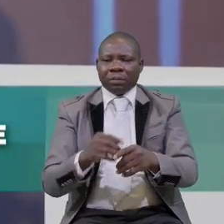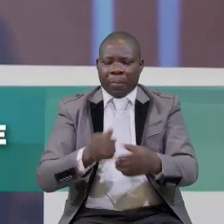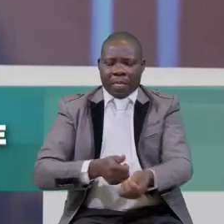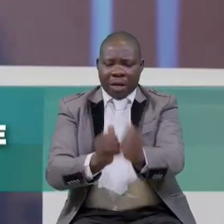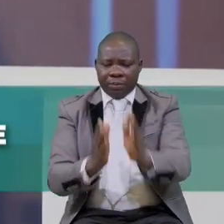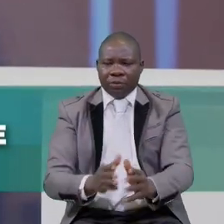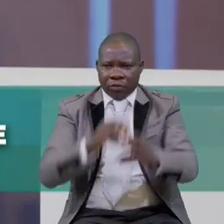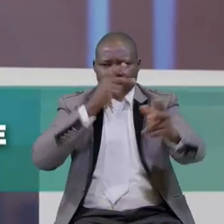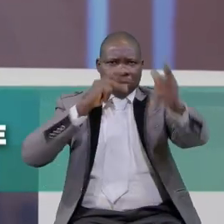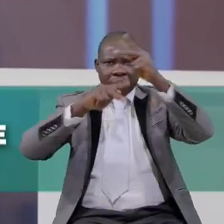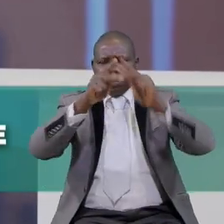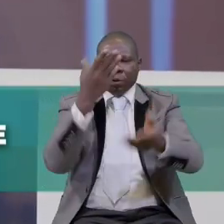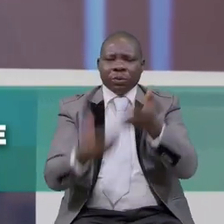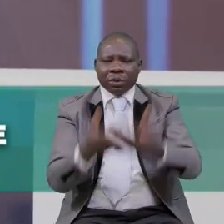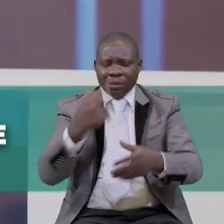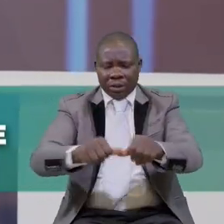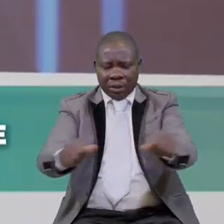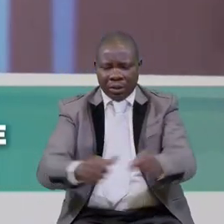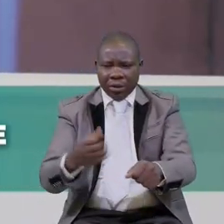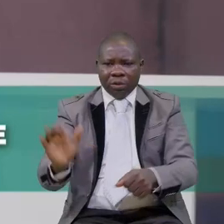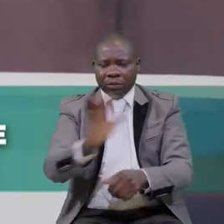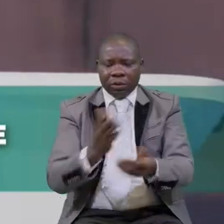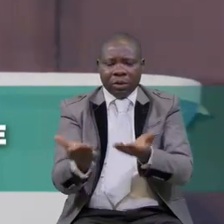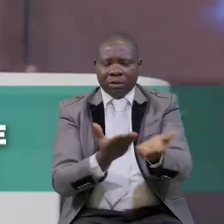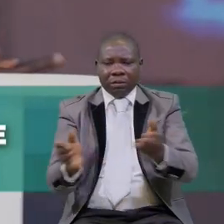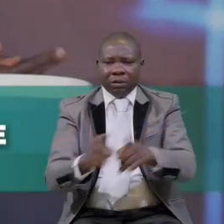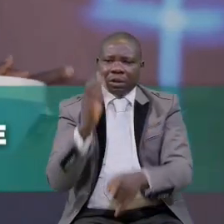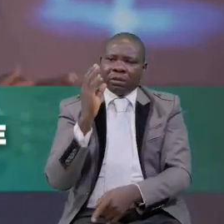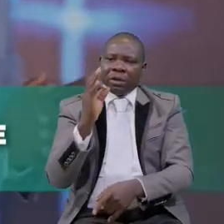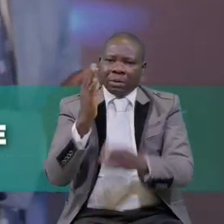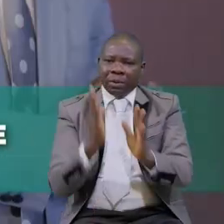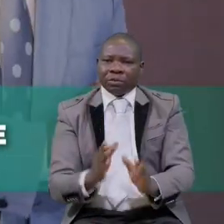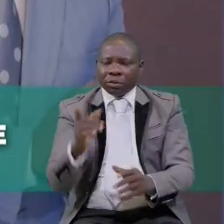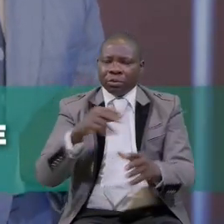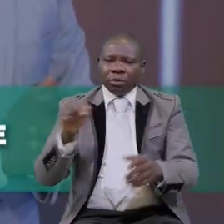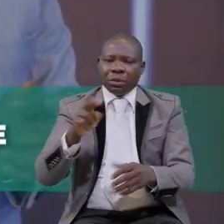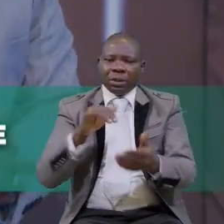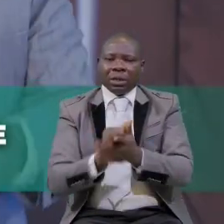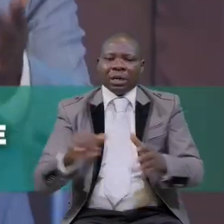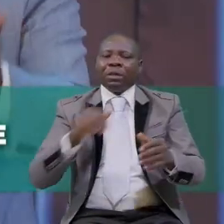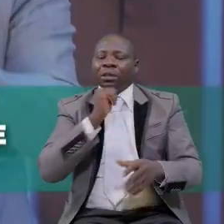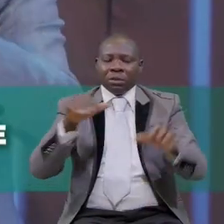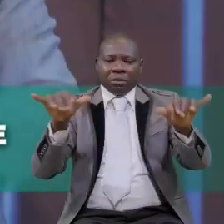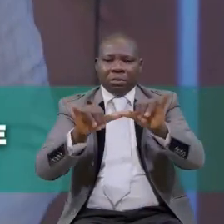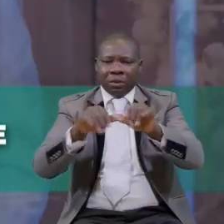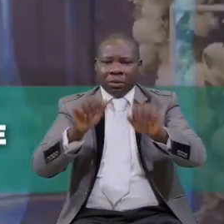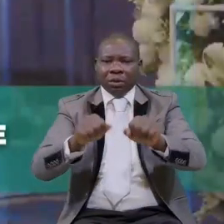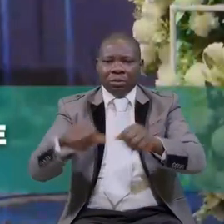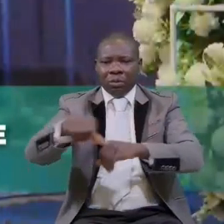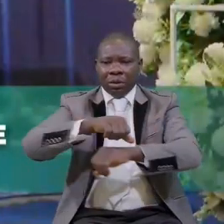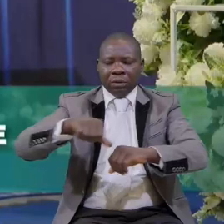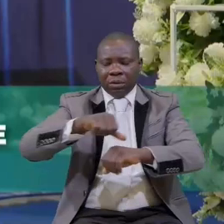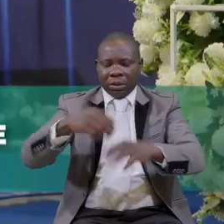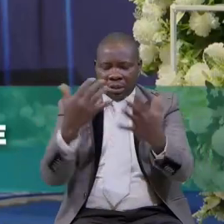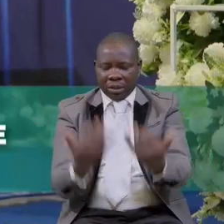Quel que soit votre domaine de service, en tant que pasteur, vous avez besoin de cette